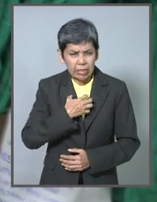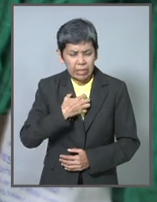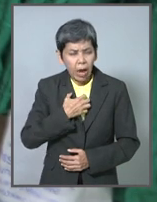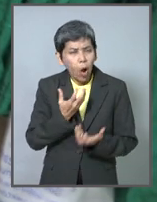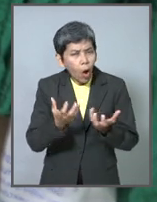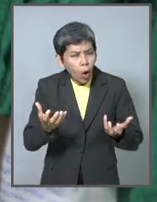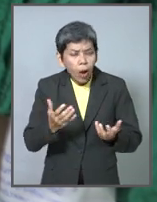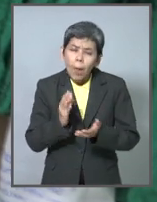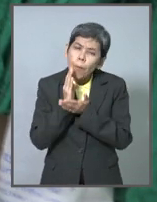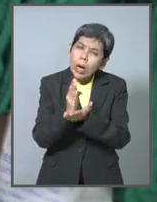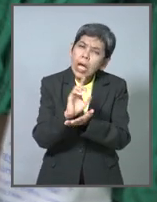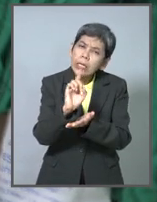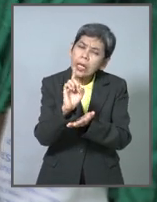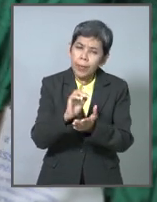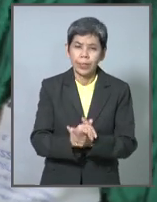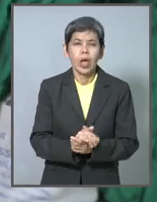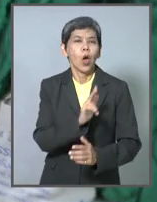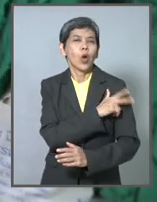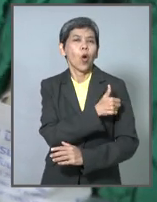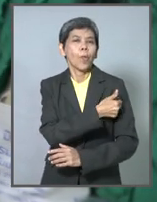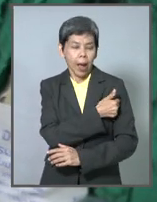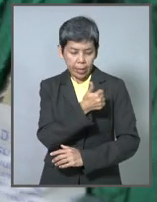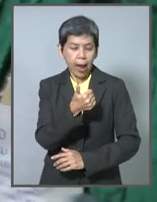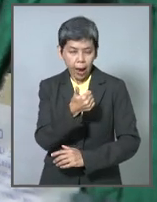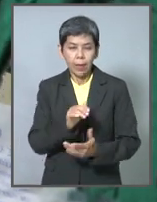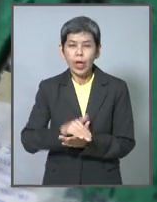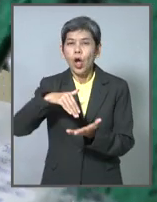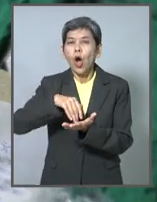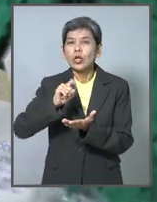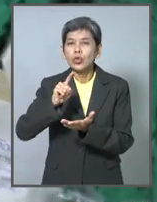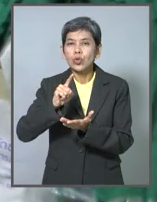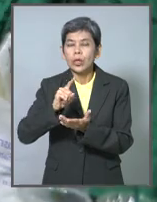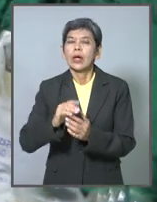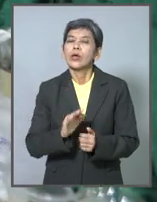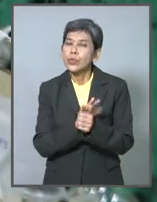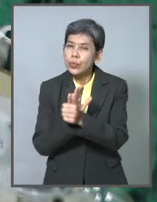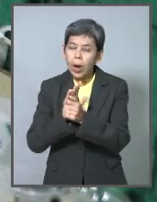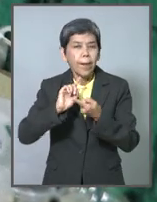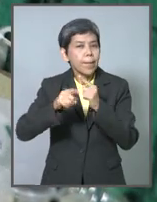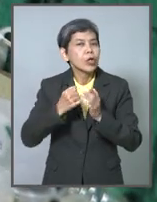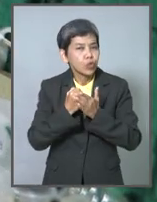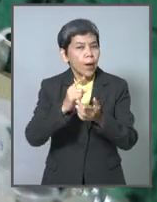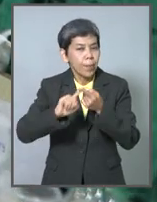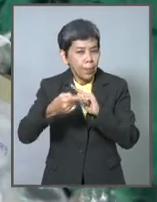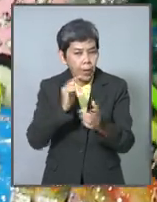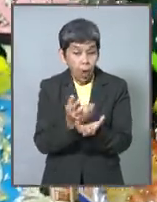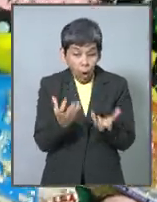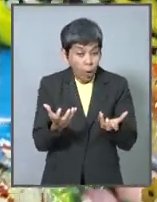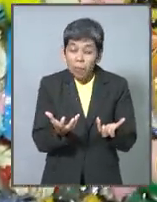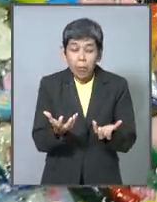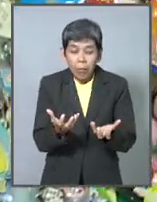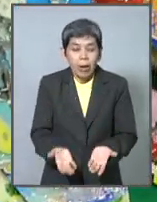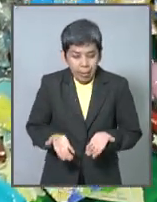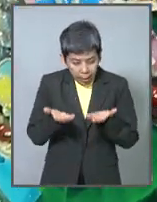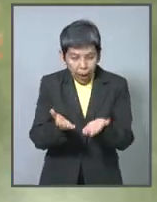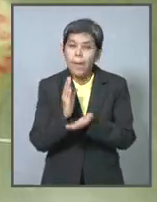มาบริจาคสิ่งของสามารถบริจาคได้ที่ไหนคะ ที่โรงพยาบาลชลประทานนะคะศูนย์ส่งเสริมมิตรภาพบำบัดเพื่อช่วยเพื่อนค่ะ คือของที่